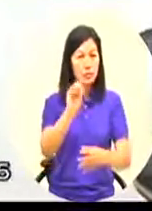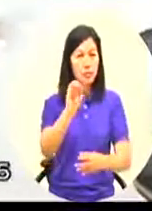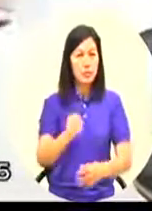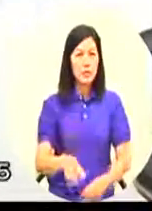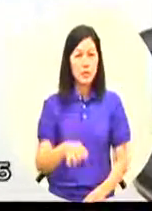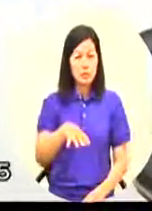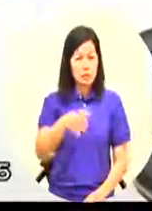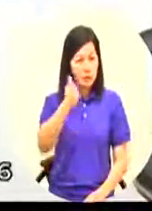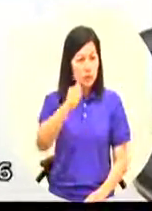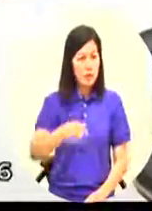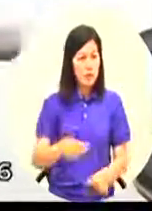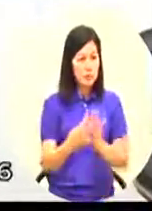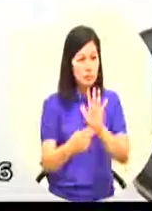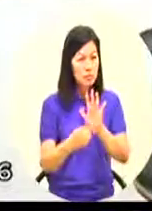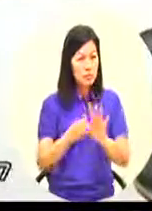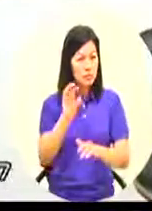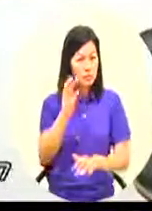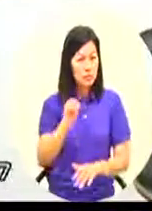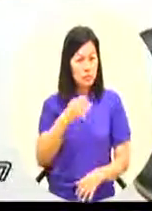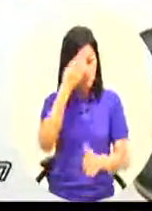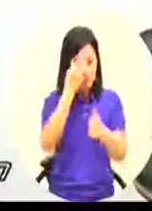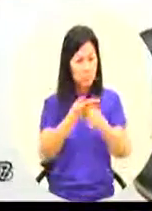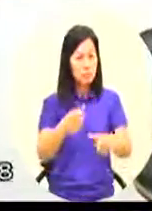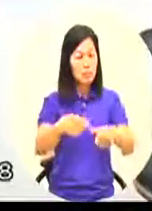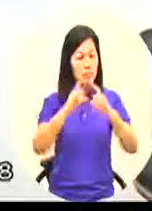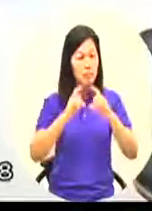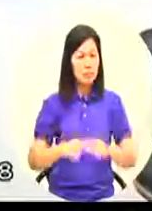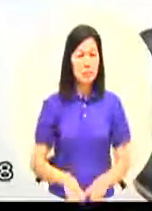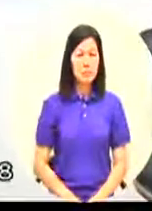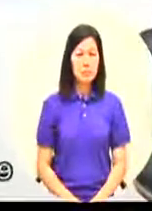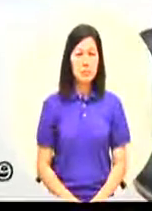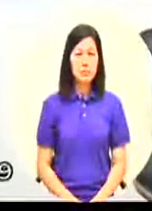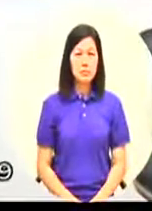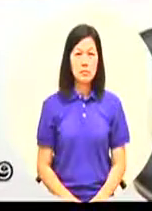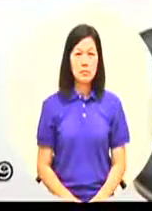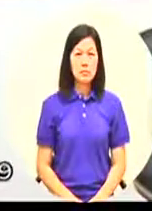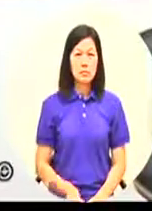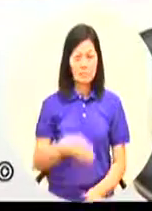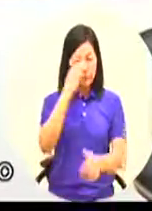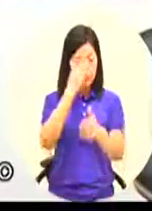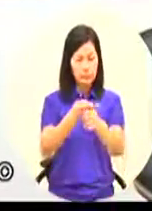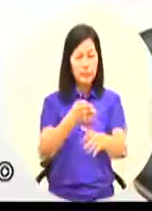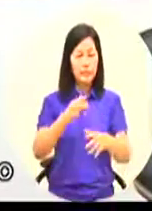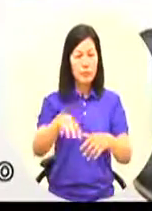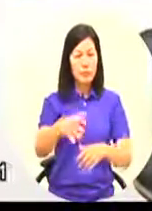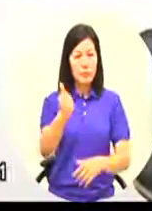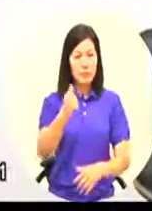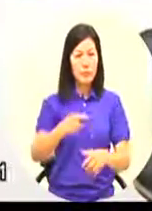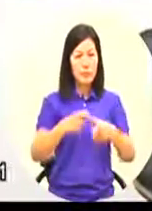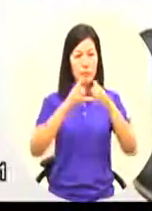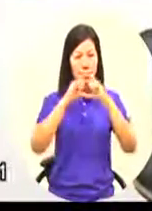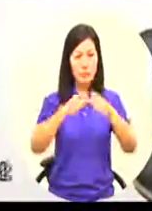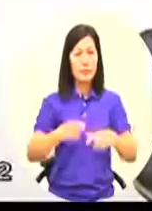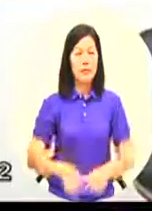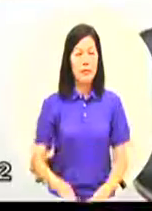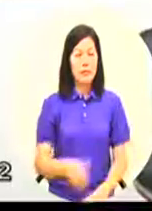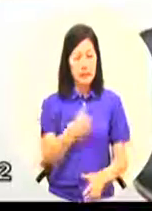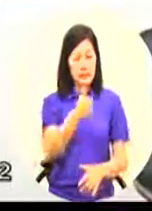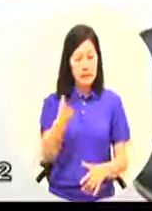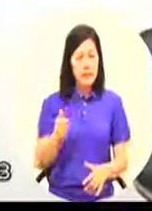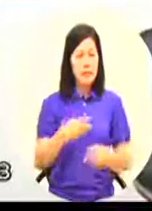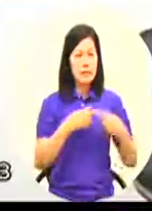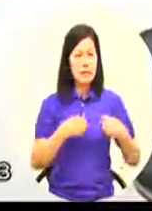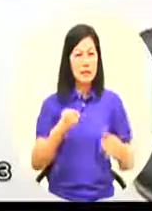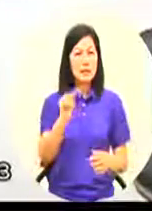你有话讲。议长是麻烦局长答复， 请局长回答。 感谢感谢局长，感谢蔡议员